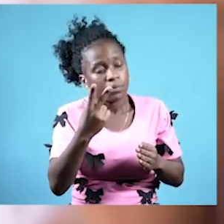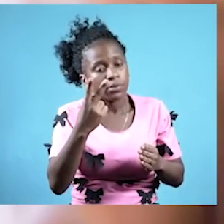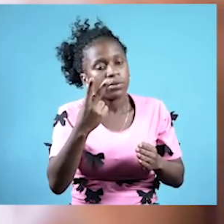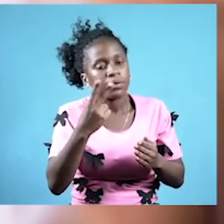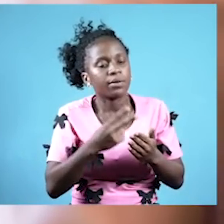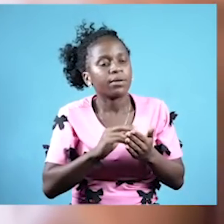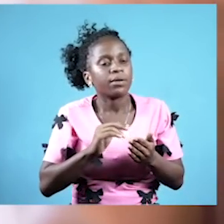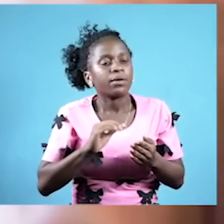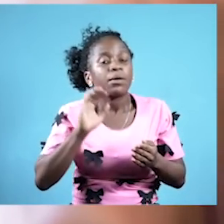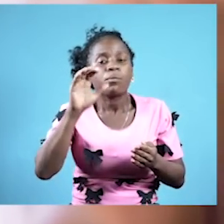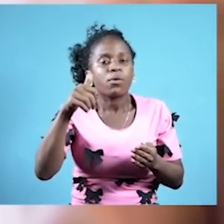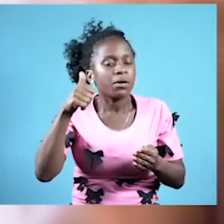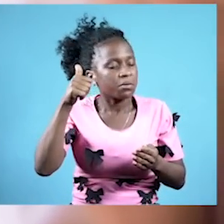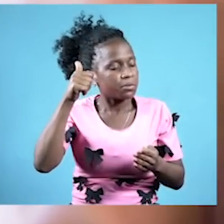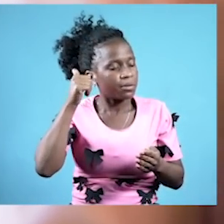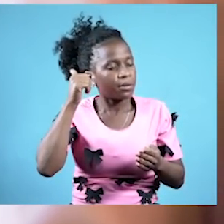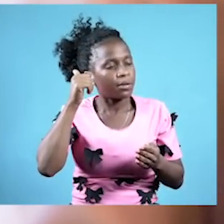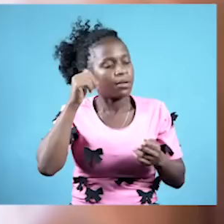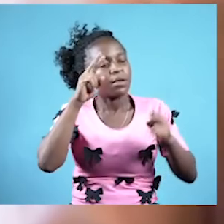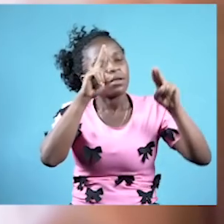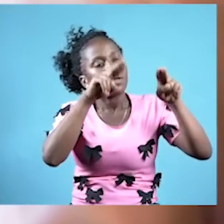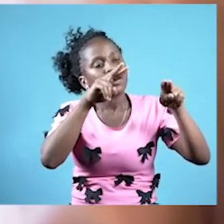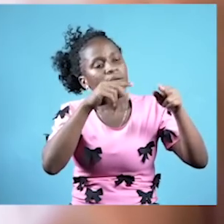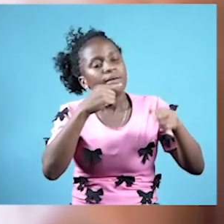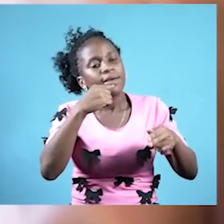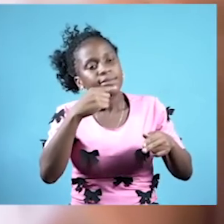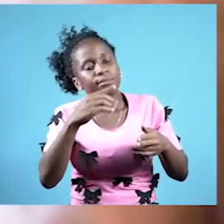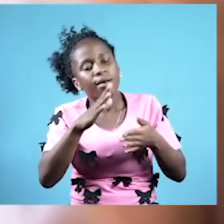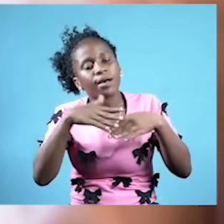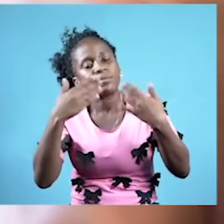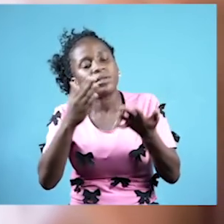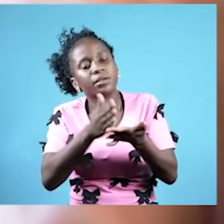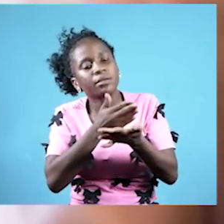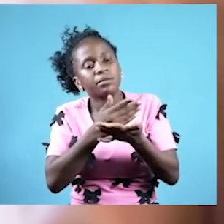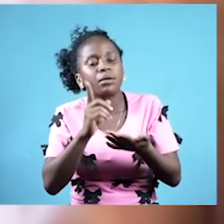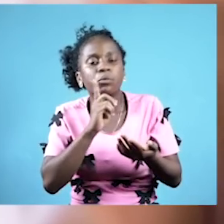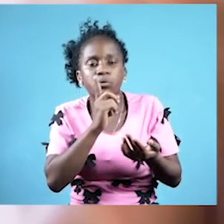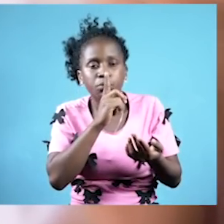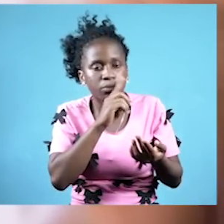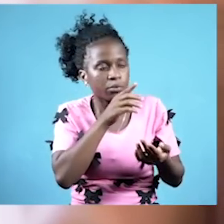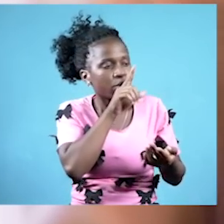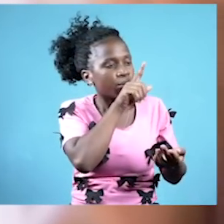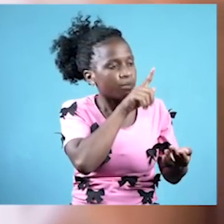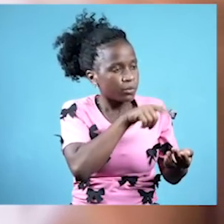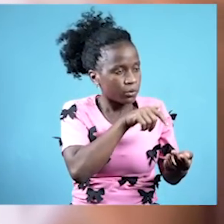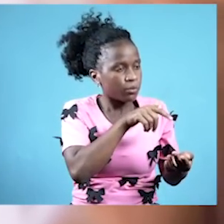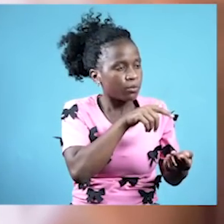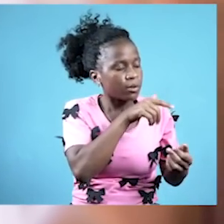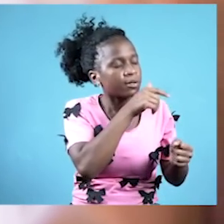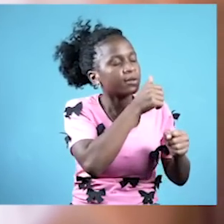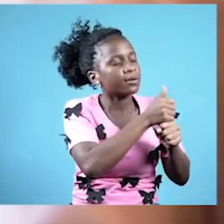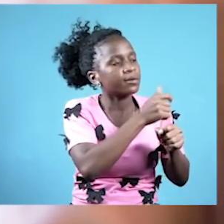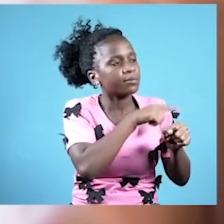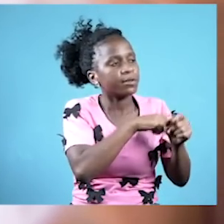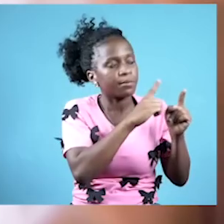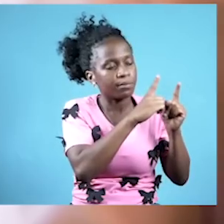kuhusiana na kiwanda chako cha kuzalisha hizo dawa. Ndiyo. Ambacho wengi walikuwa naona kama ni moja kati ya